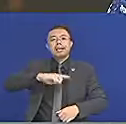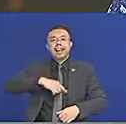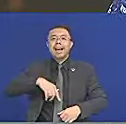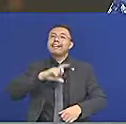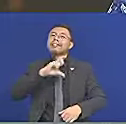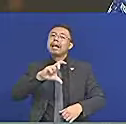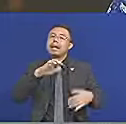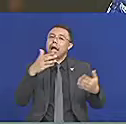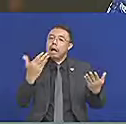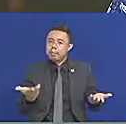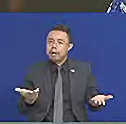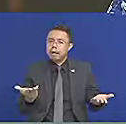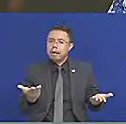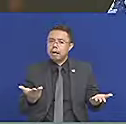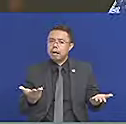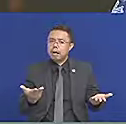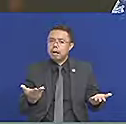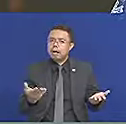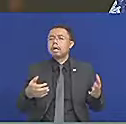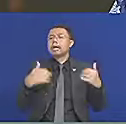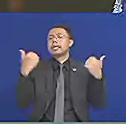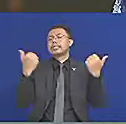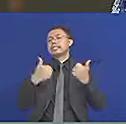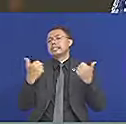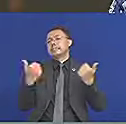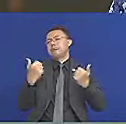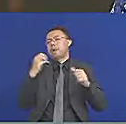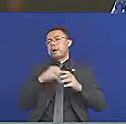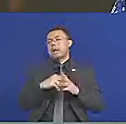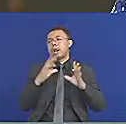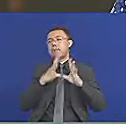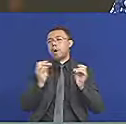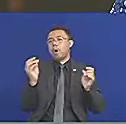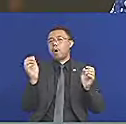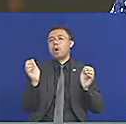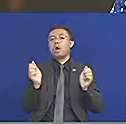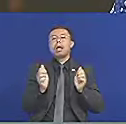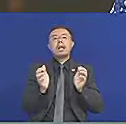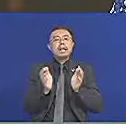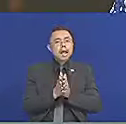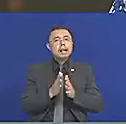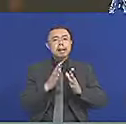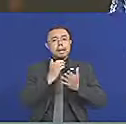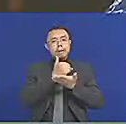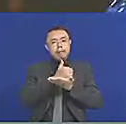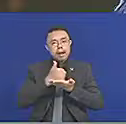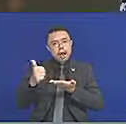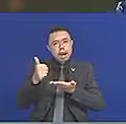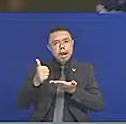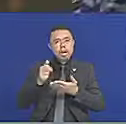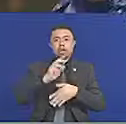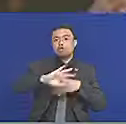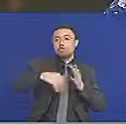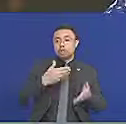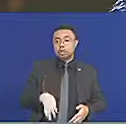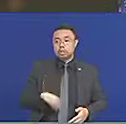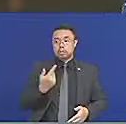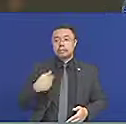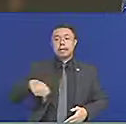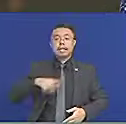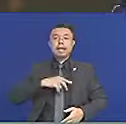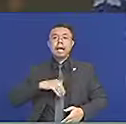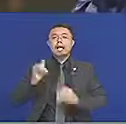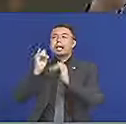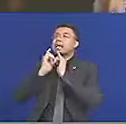cara yang istimewa di dalam roh dan kebenaran. Seluruh hidup kita itu